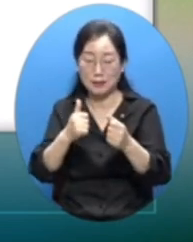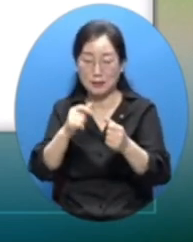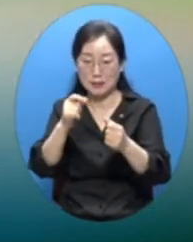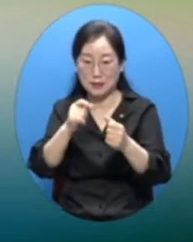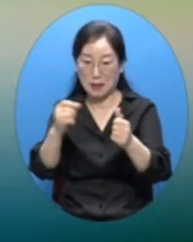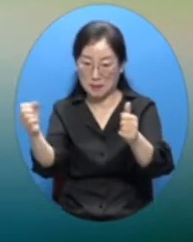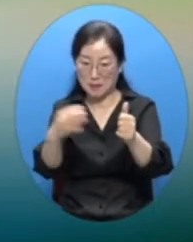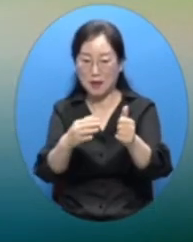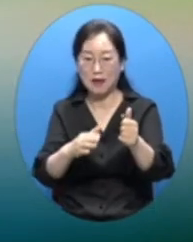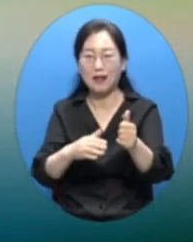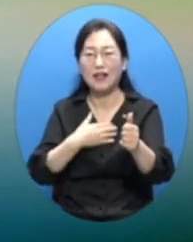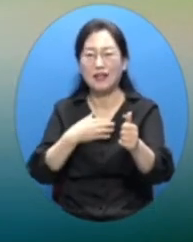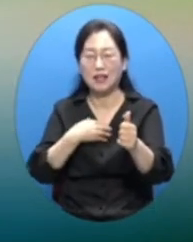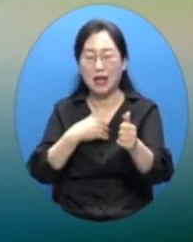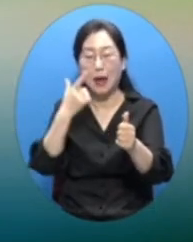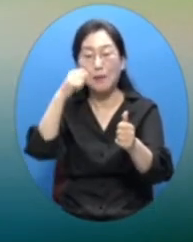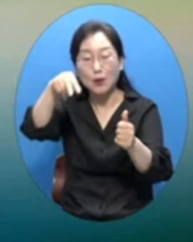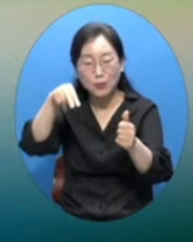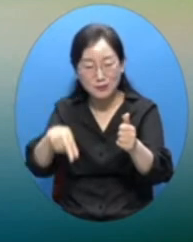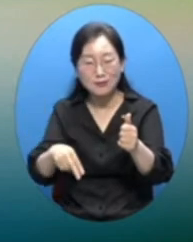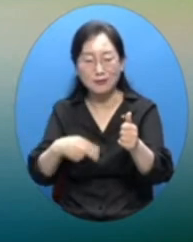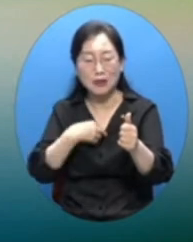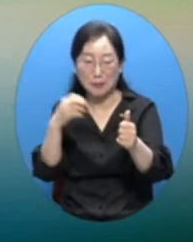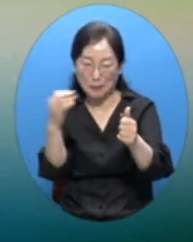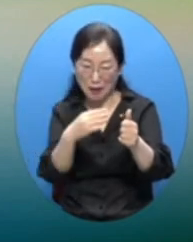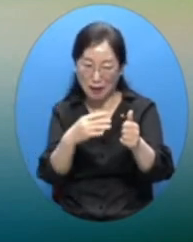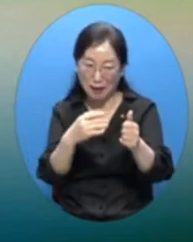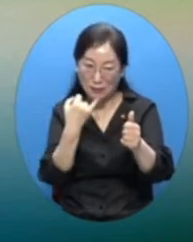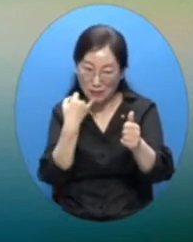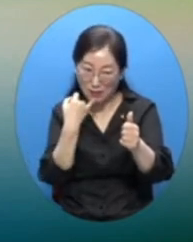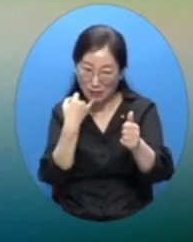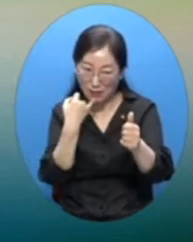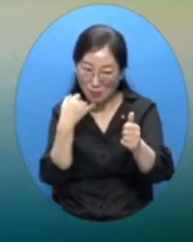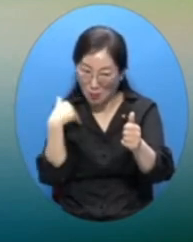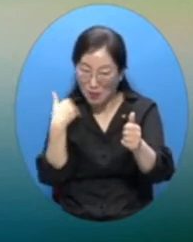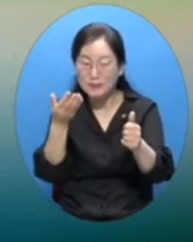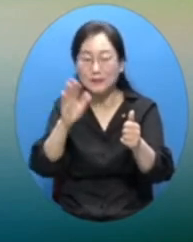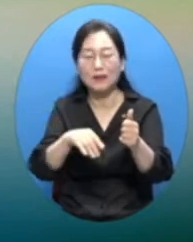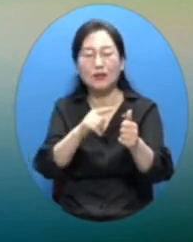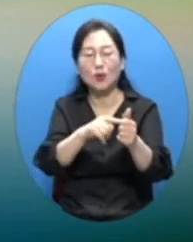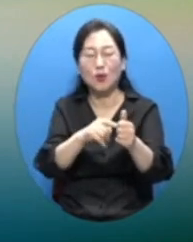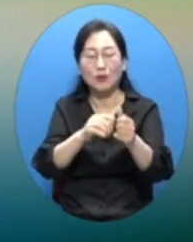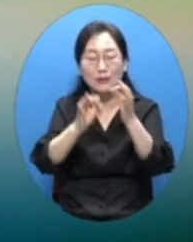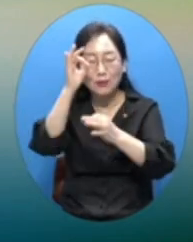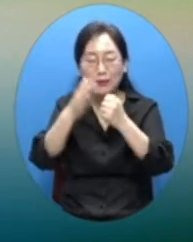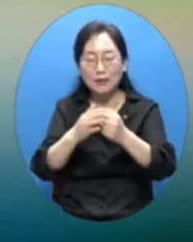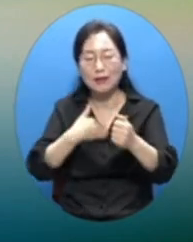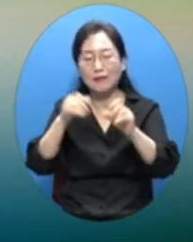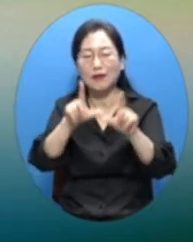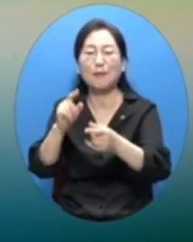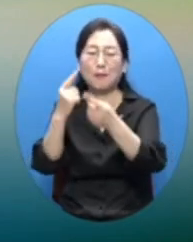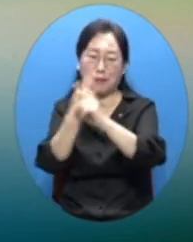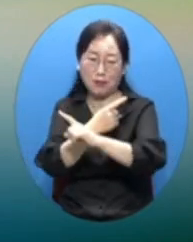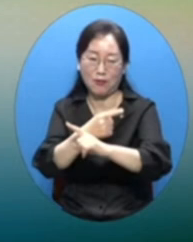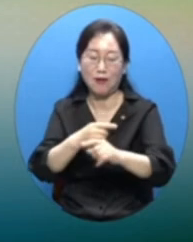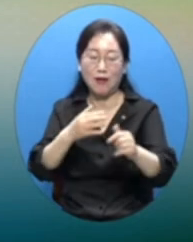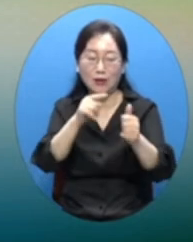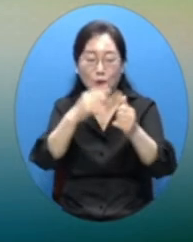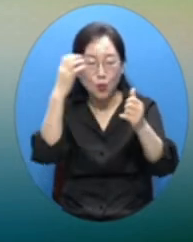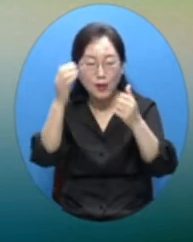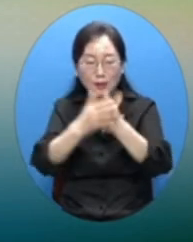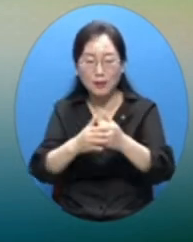썼습니다. 아빠로서 이런 말을 해도 되나 싶지만 너의 사고로 인해 내 삶이 바뀌었고 너의 고난으로 인해 내 삶은 말할 수